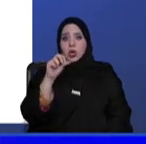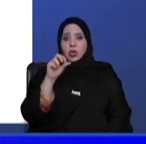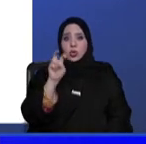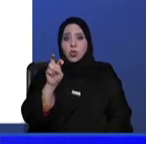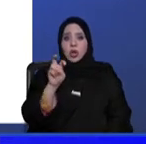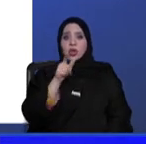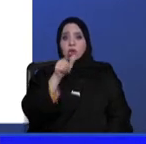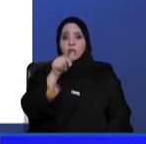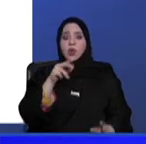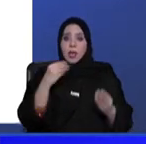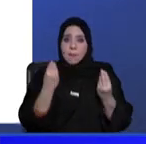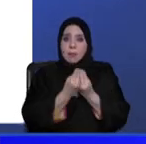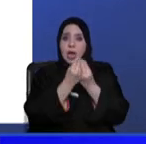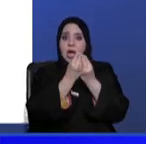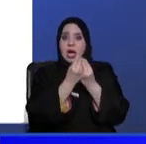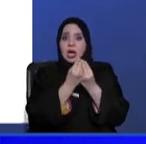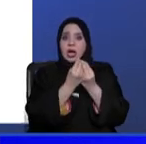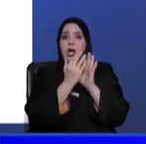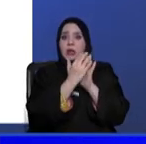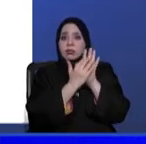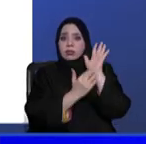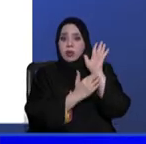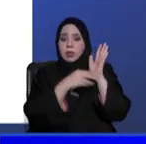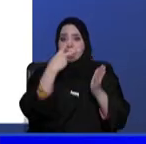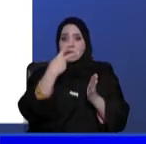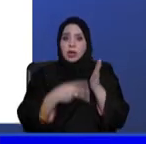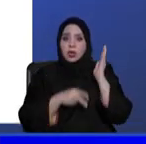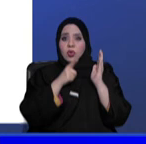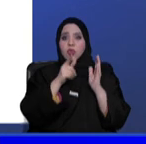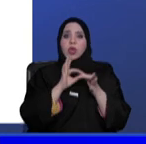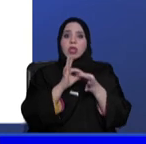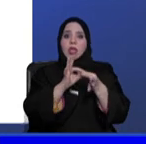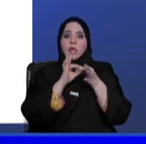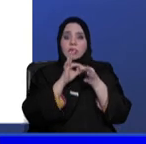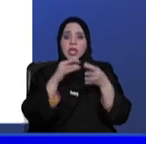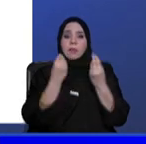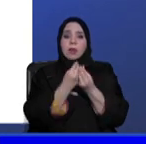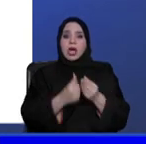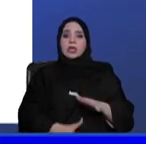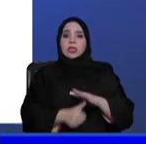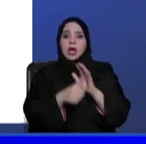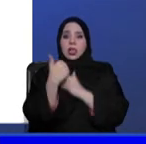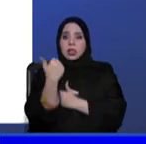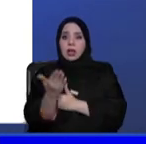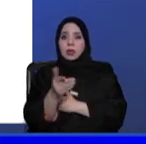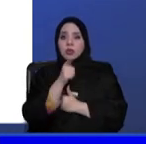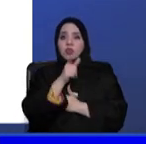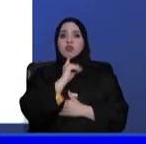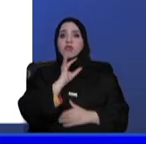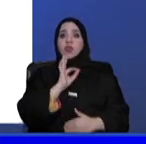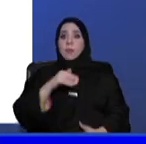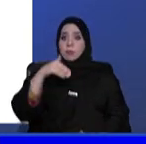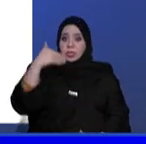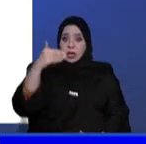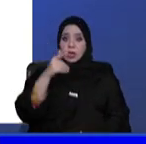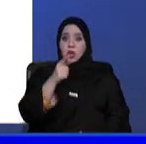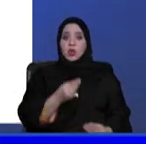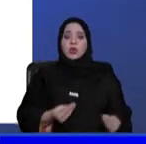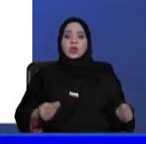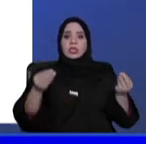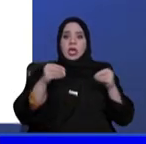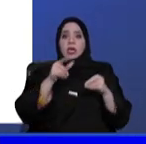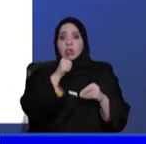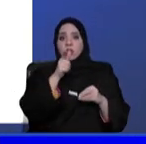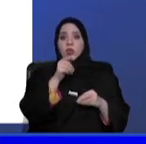من تطابقها مع أحكام القرارات المنفذة، حيث سيتم التواصل مباشرة مع أصحاب الطلبات خلال الفترة القادمة مع